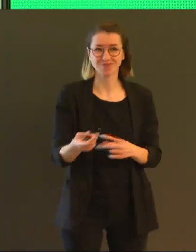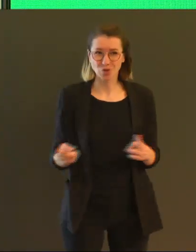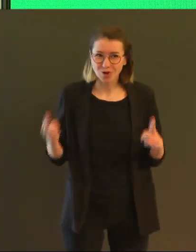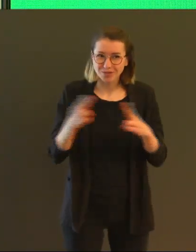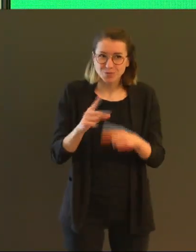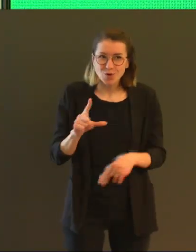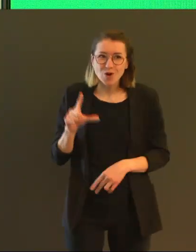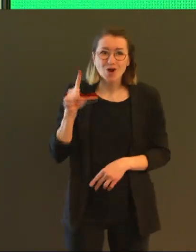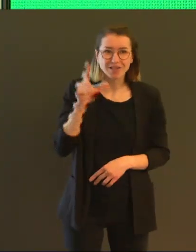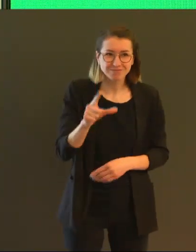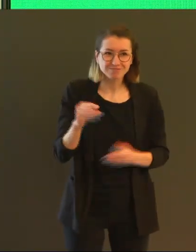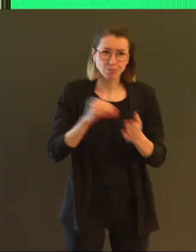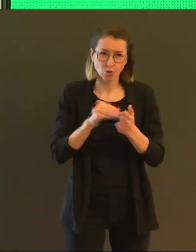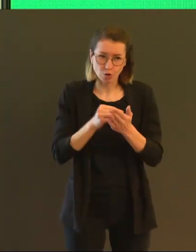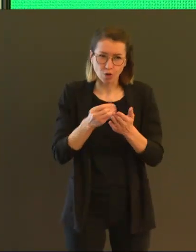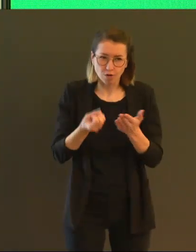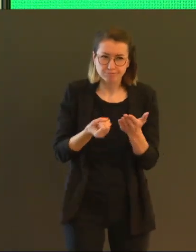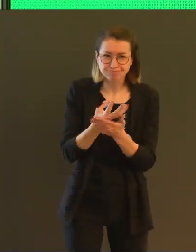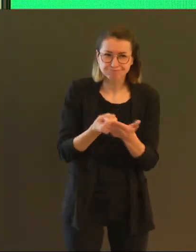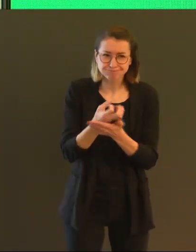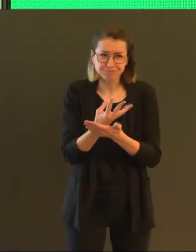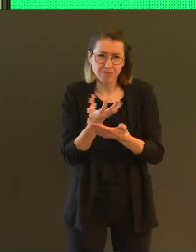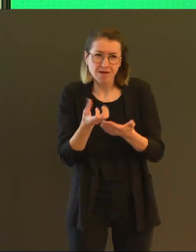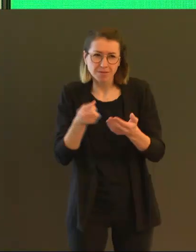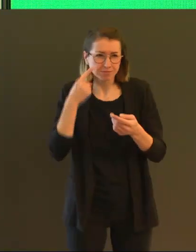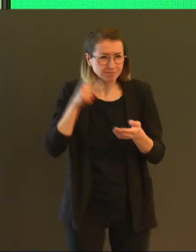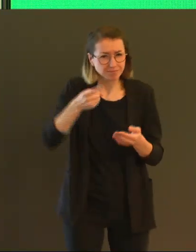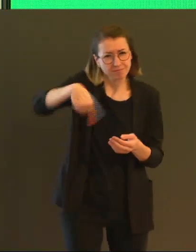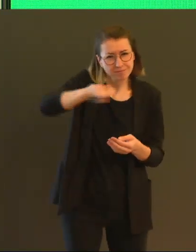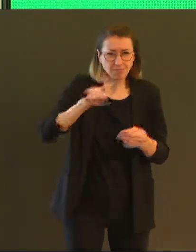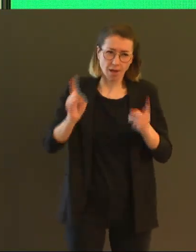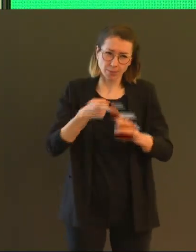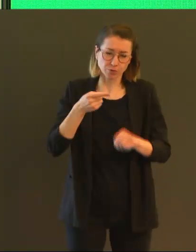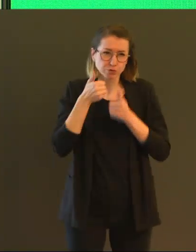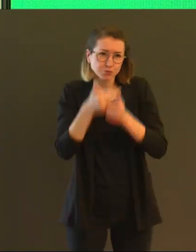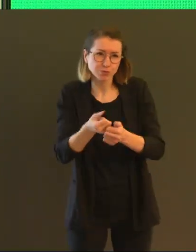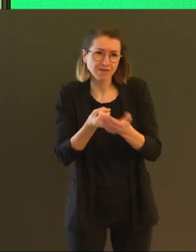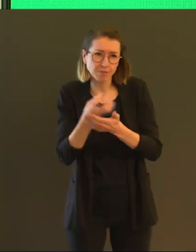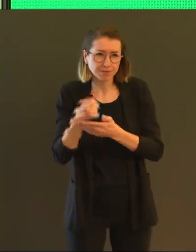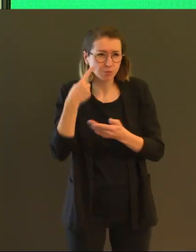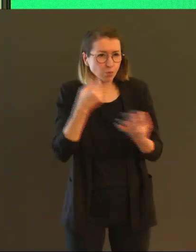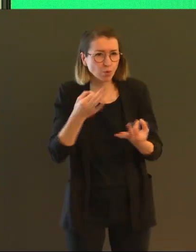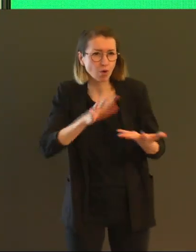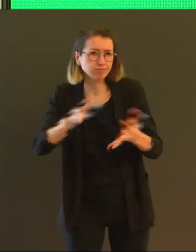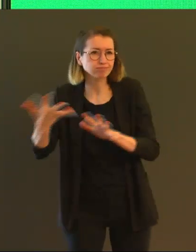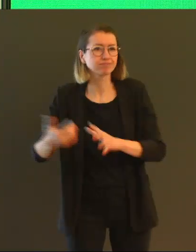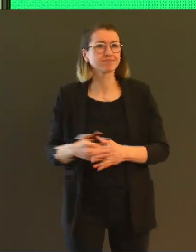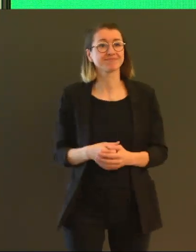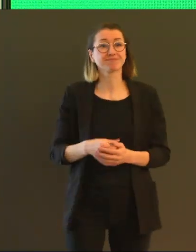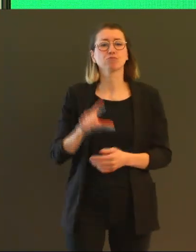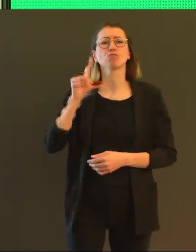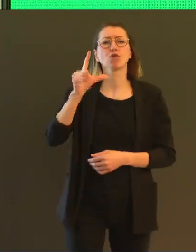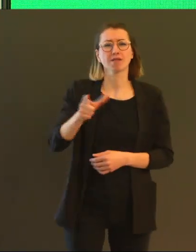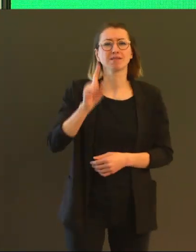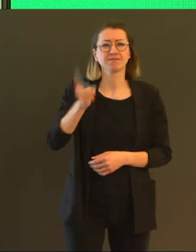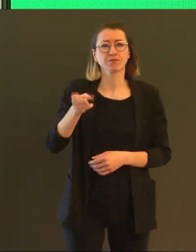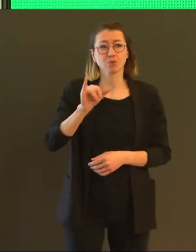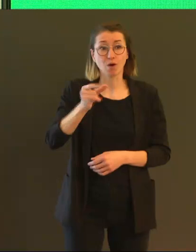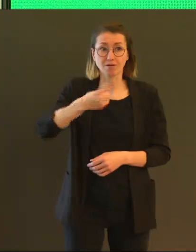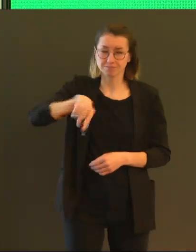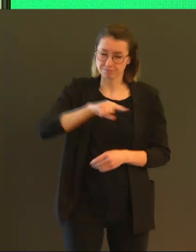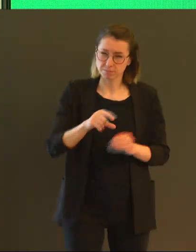moment d'information important pour vous, pour chacun d'entre nous. D'ici là, donnons l'exemple. Nous l'avons vu ces